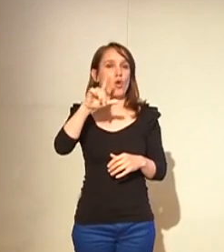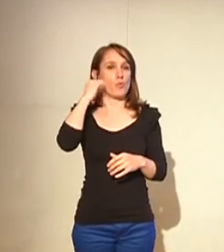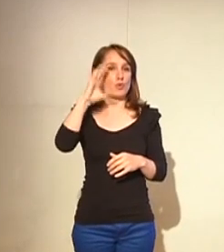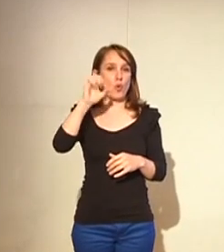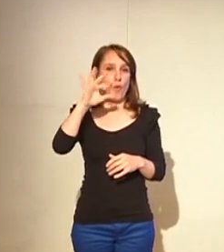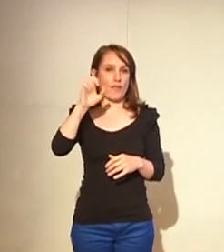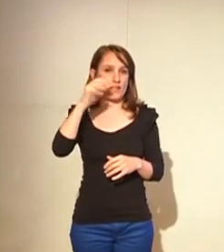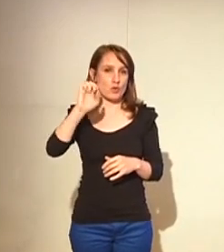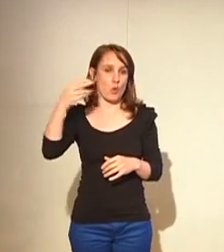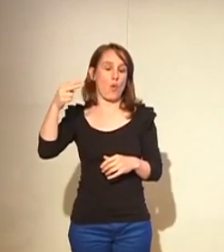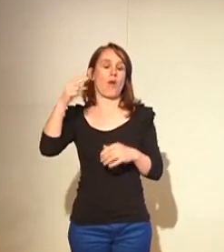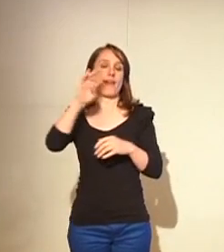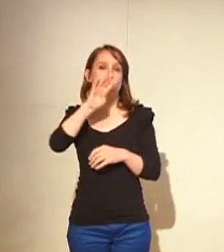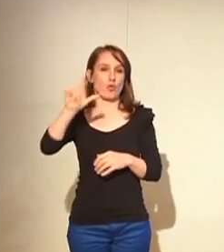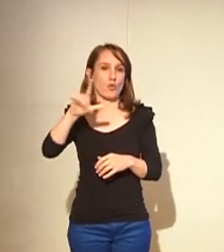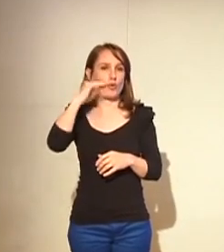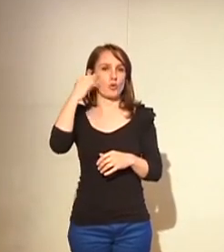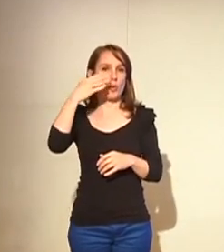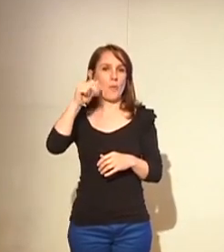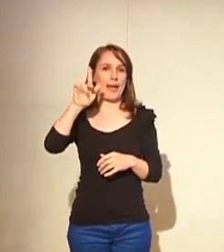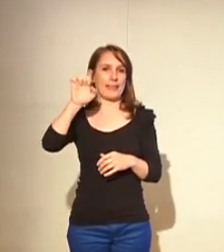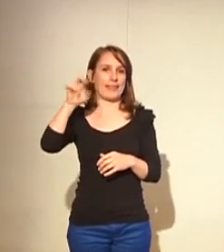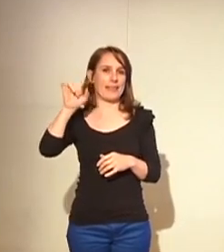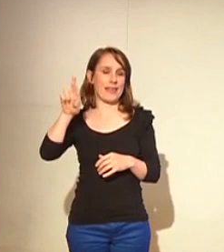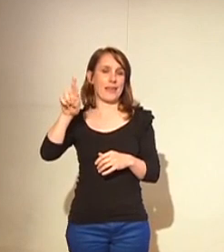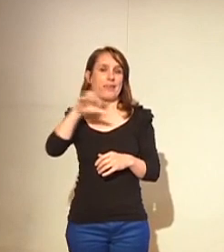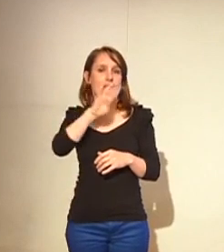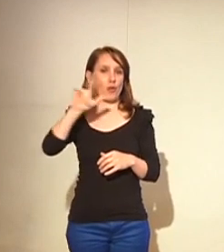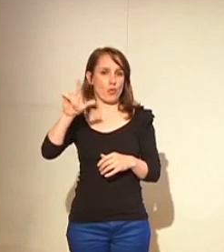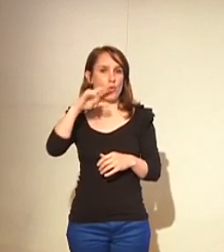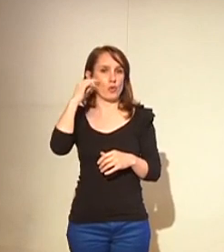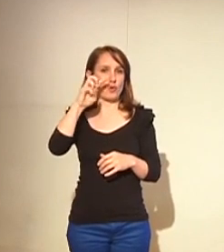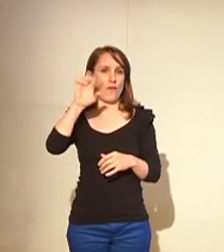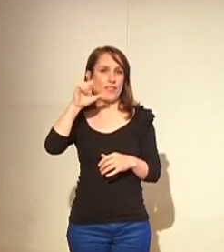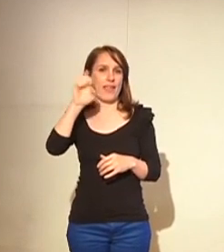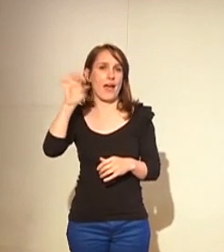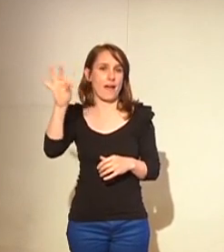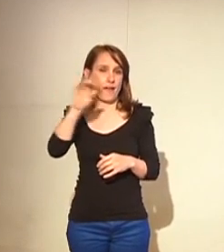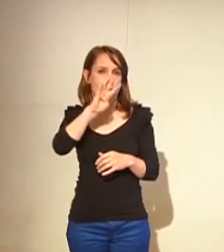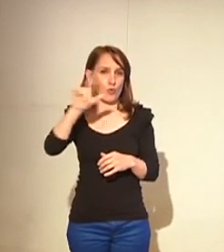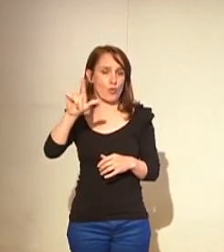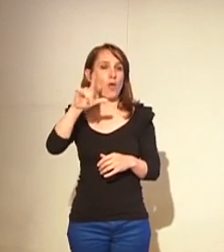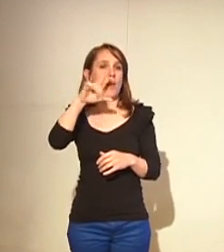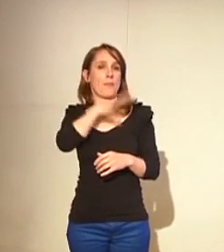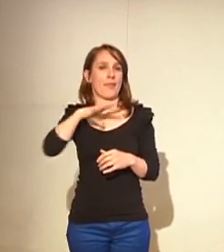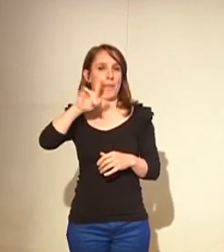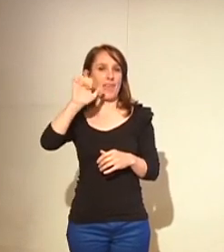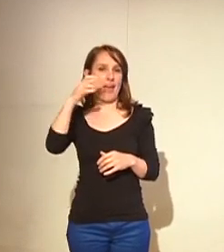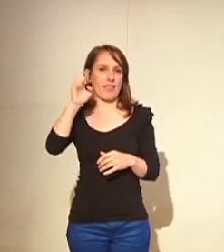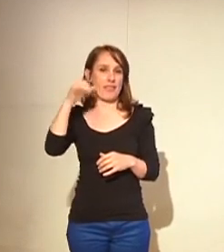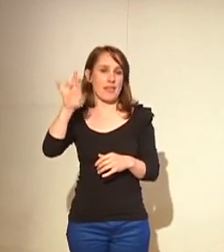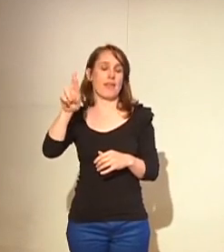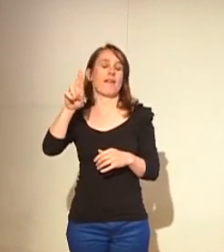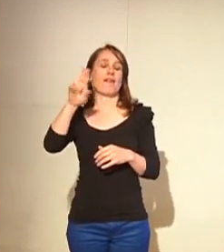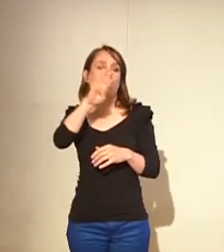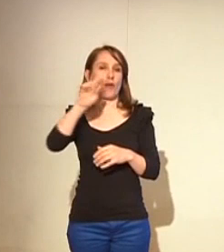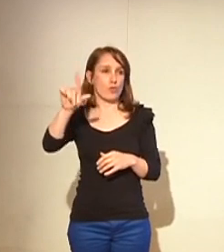42 monsieur Marguet 42 monsieur Viard 42 madame Garnier 42 et Monsieur